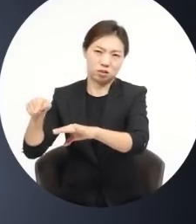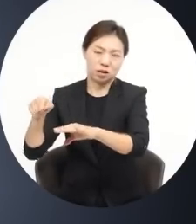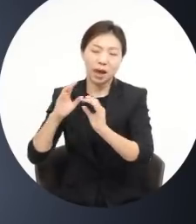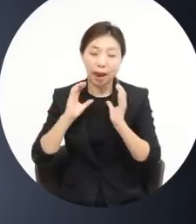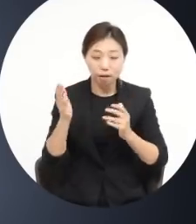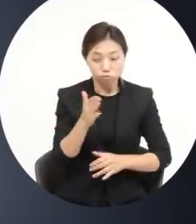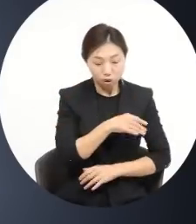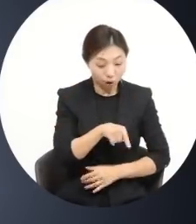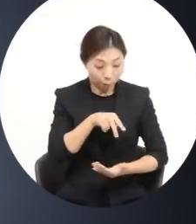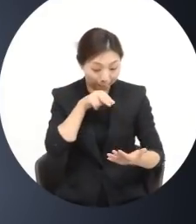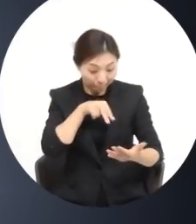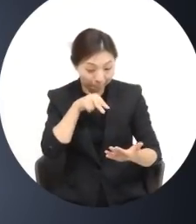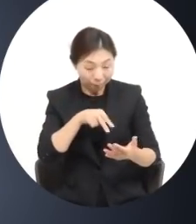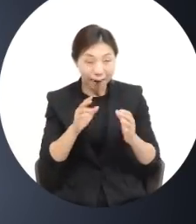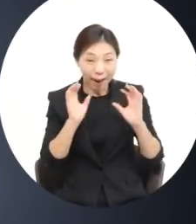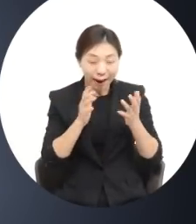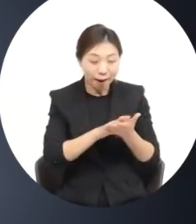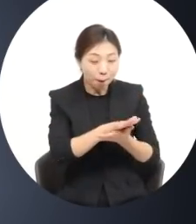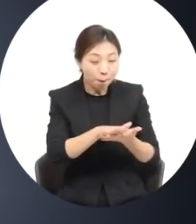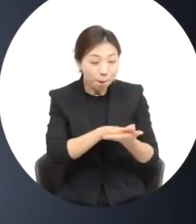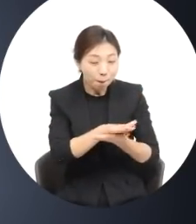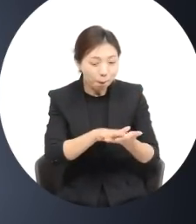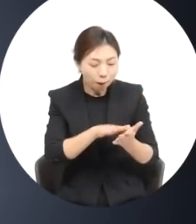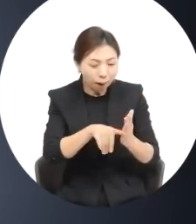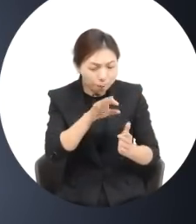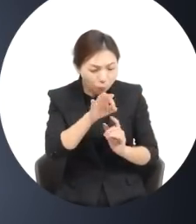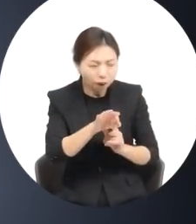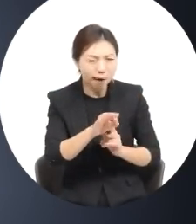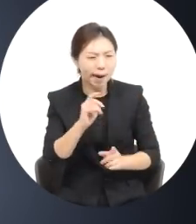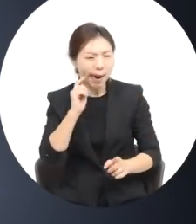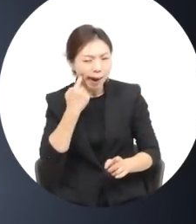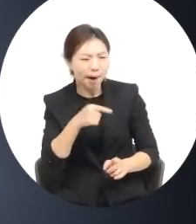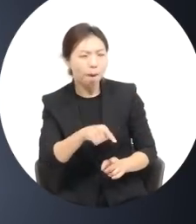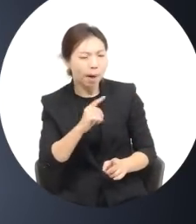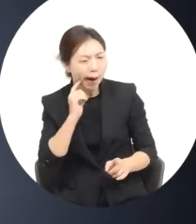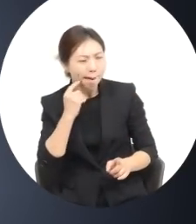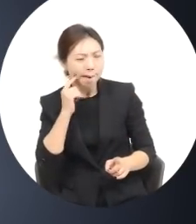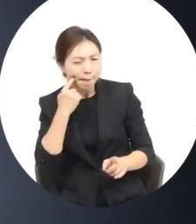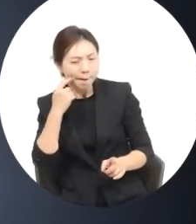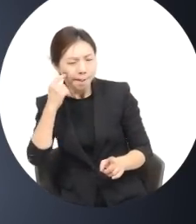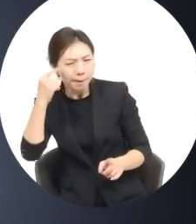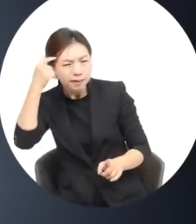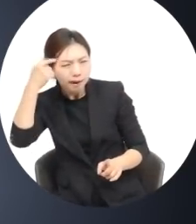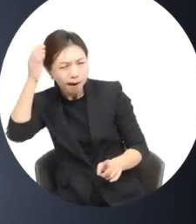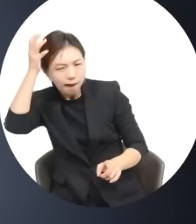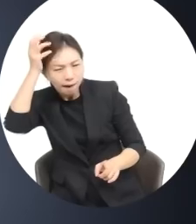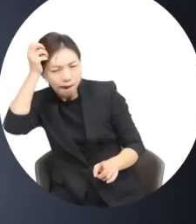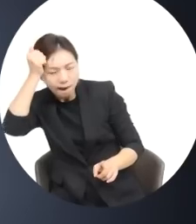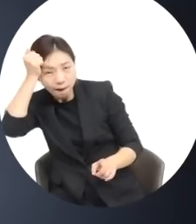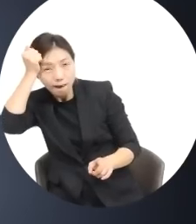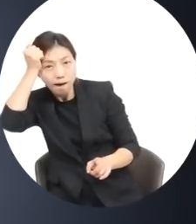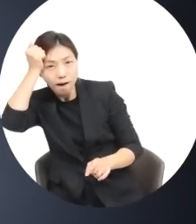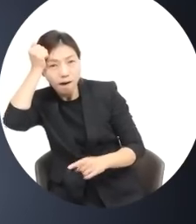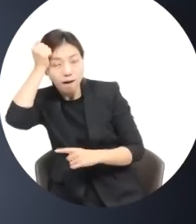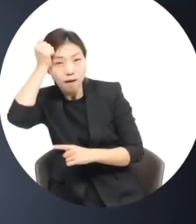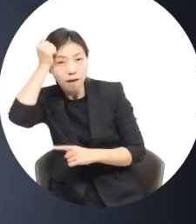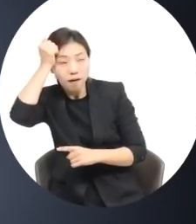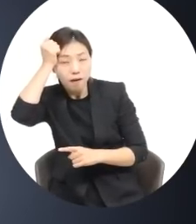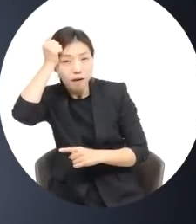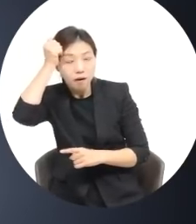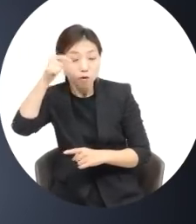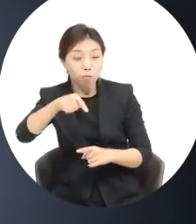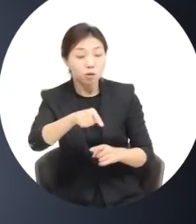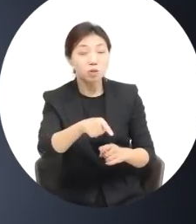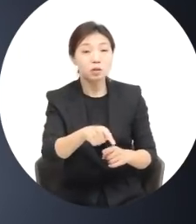때문에 그게 미의 기준이 되는 거예요. 그래서 그 기준에서 보면 우리가 뭐 마치